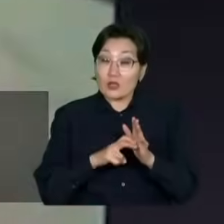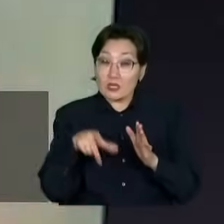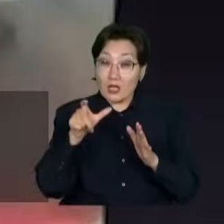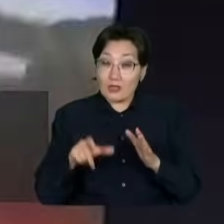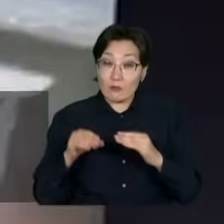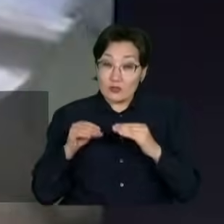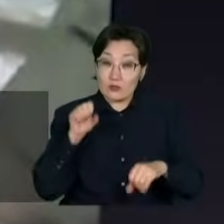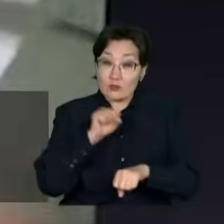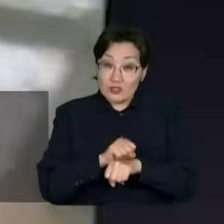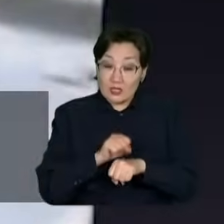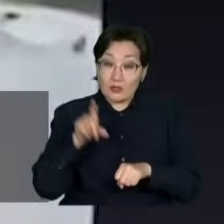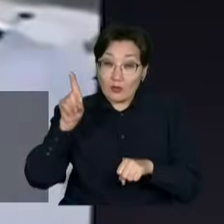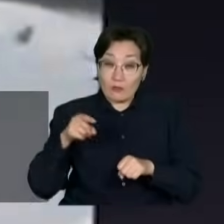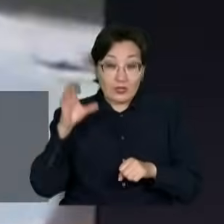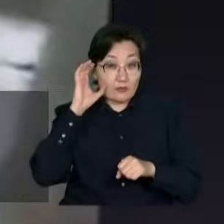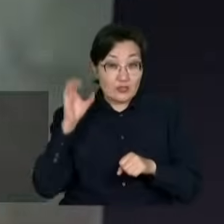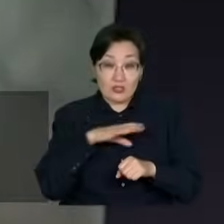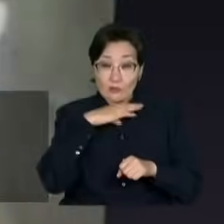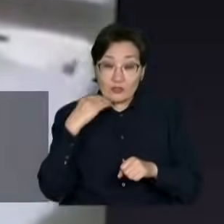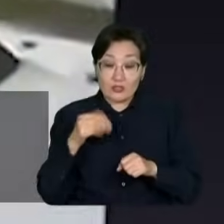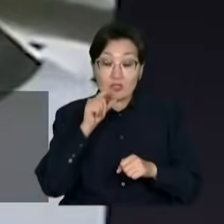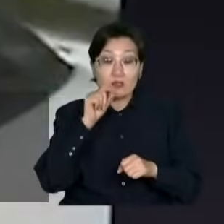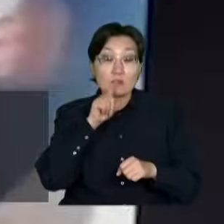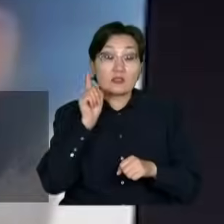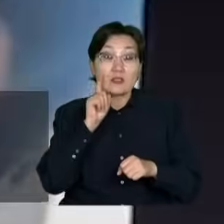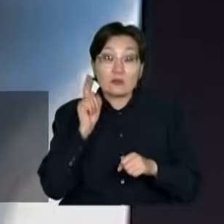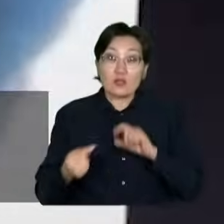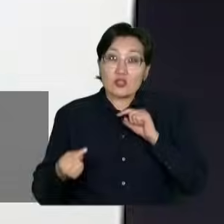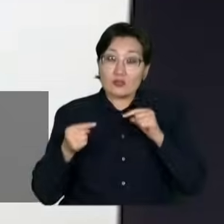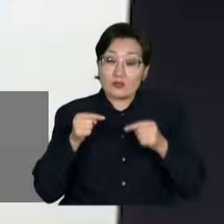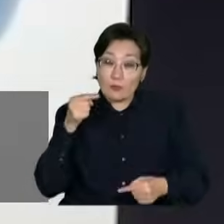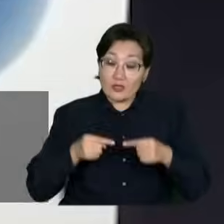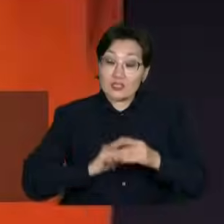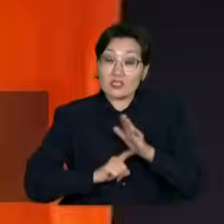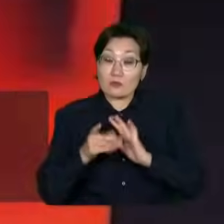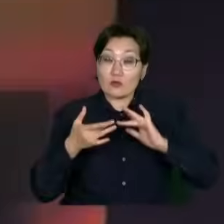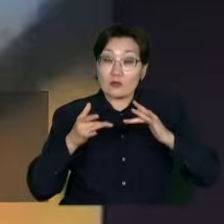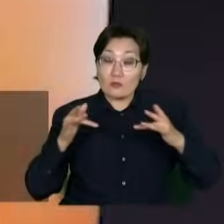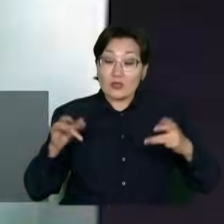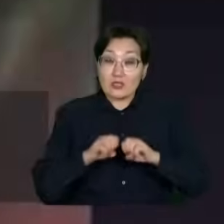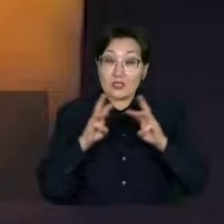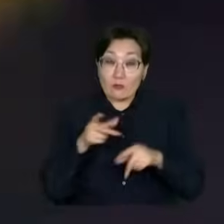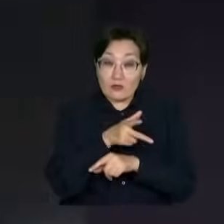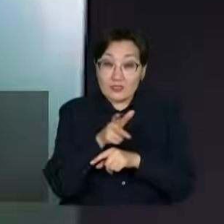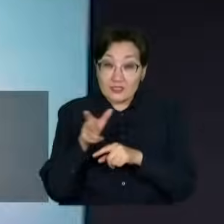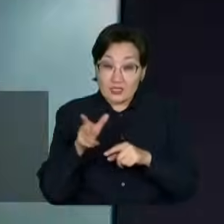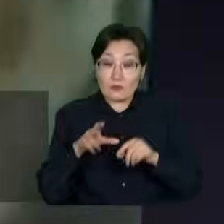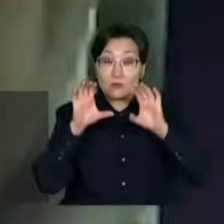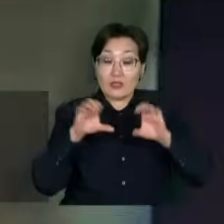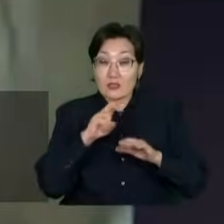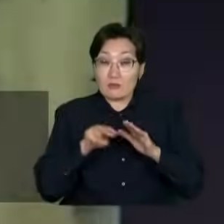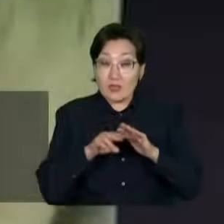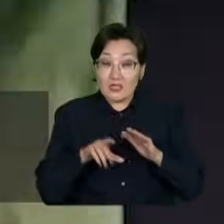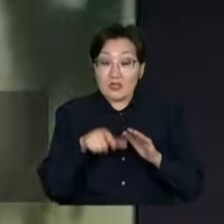тоқтатыпты. Полицейлердің талабын тыңдағысы келмеген жас жігіттер қарсылық көрсеткен. Әлеуметтік желіде тараған бейне жазбалардан заңға